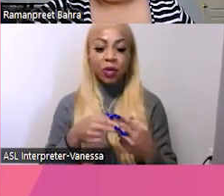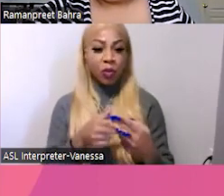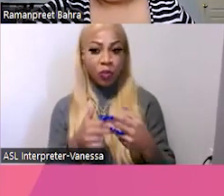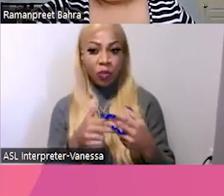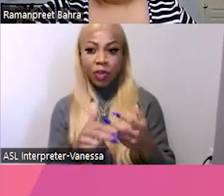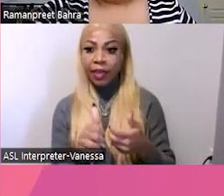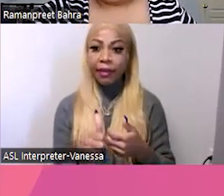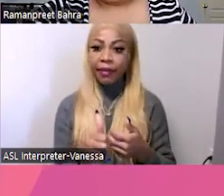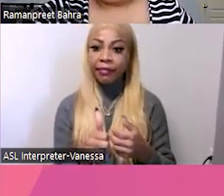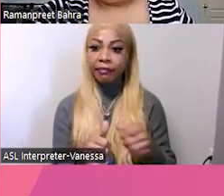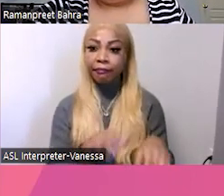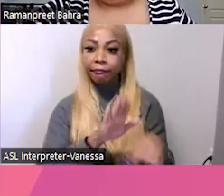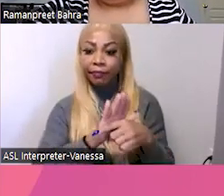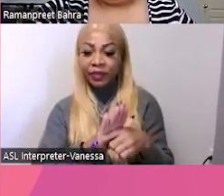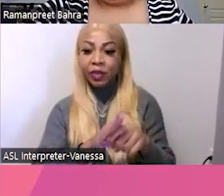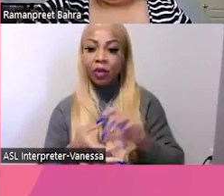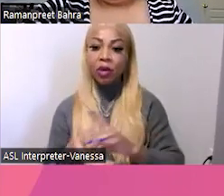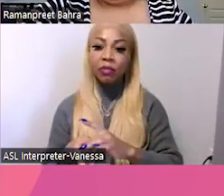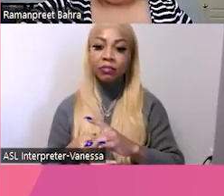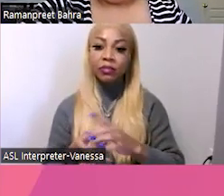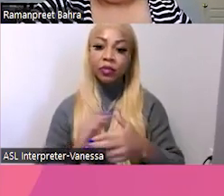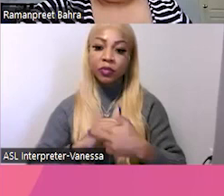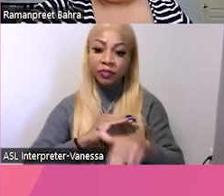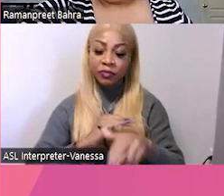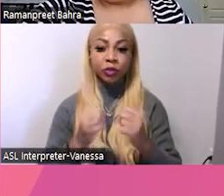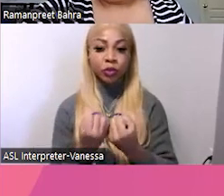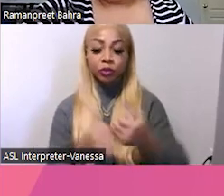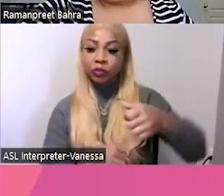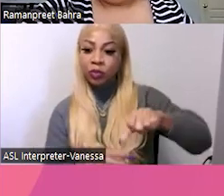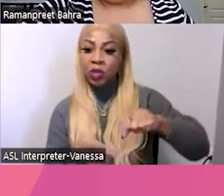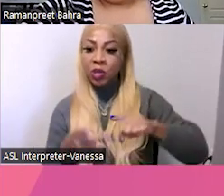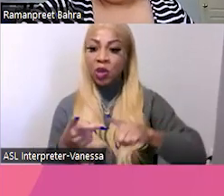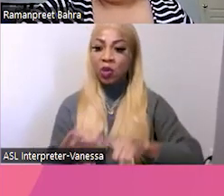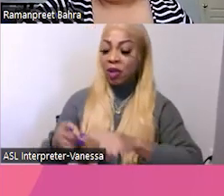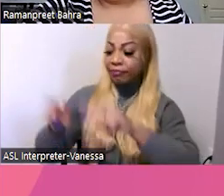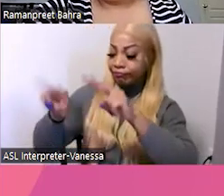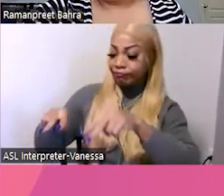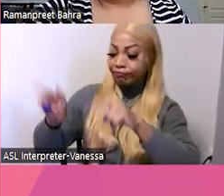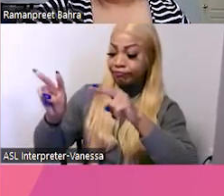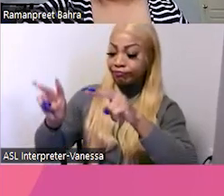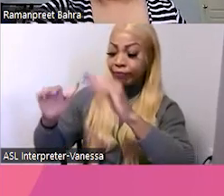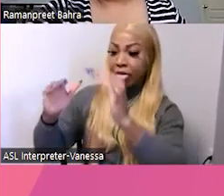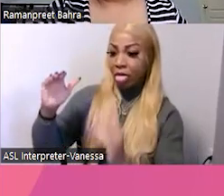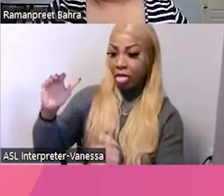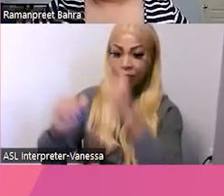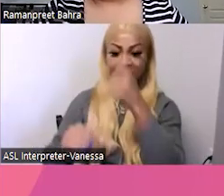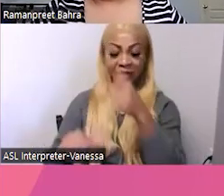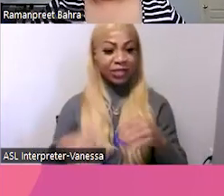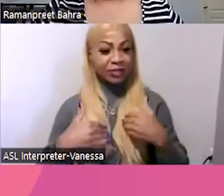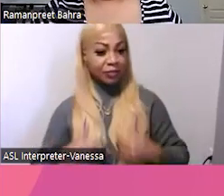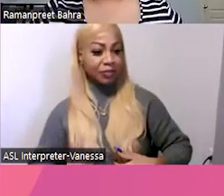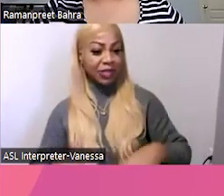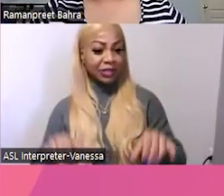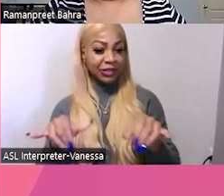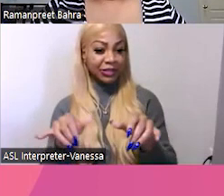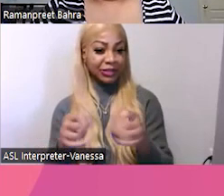pardon, les termes stigmatisation du poids, biais liés au poids et biais anticorpulence font tous référence au rejet social ou à la dévaluation basée